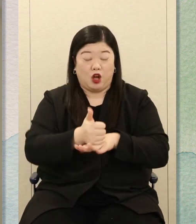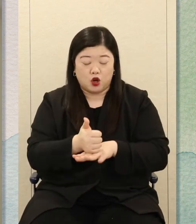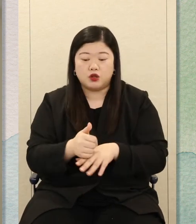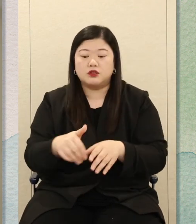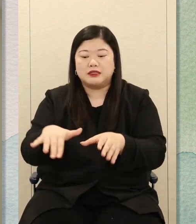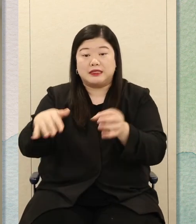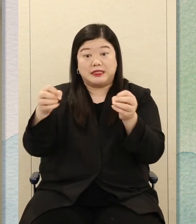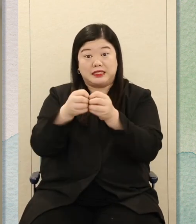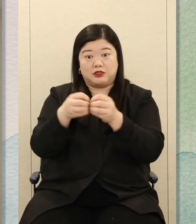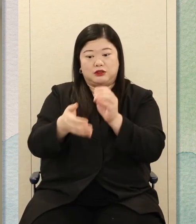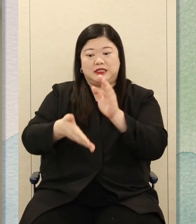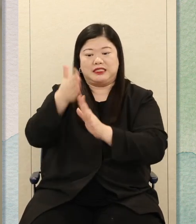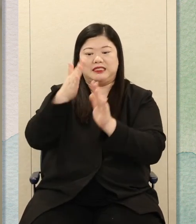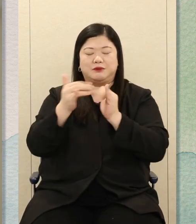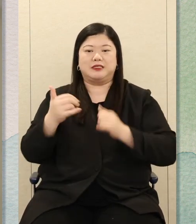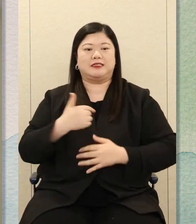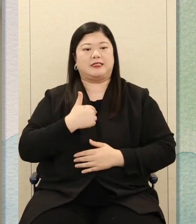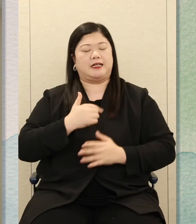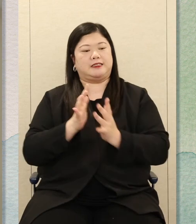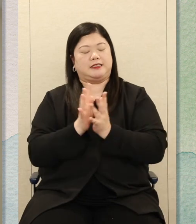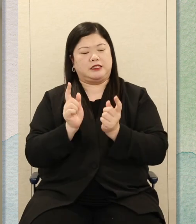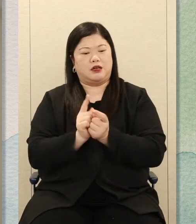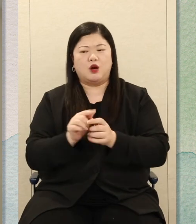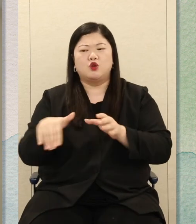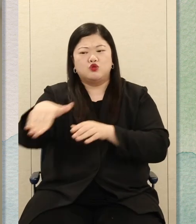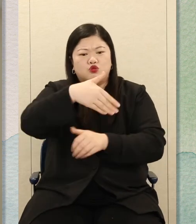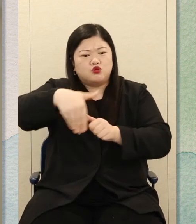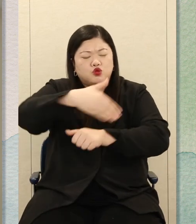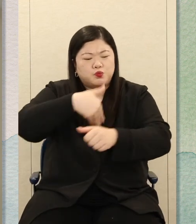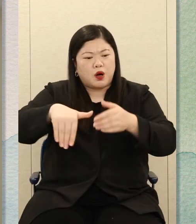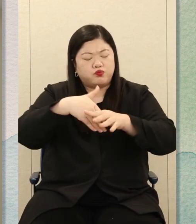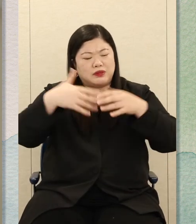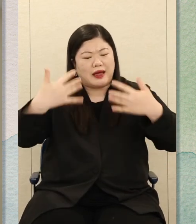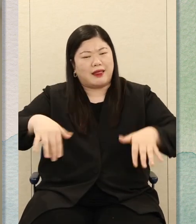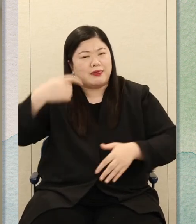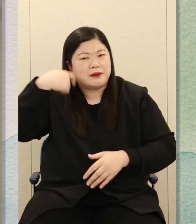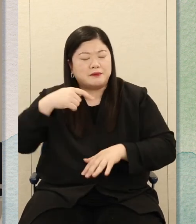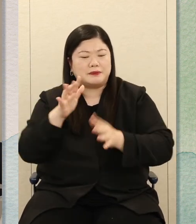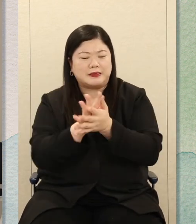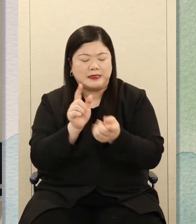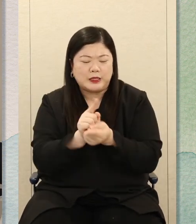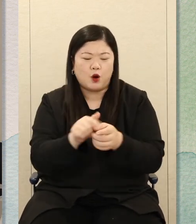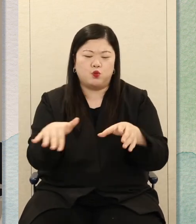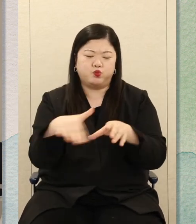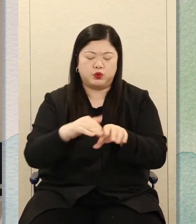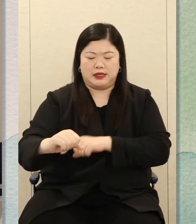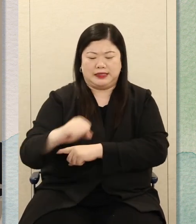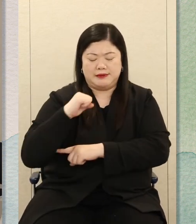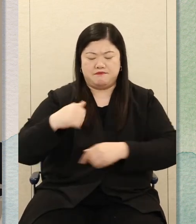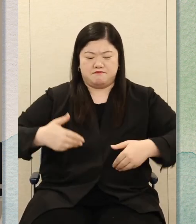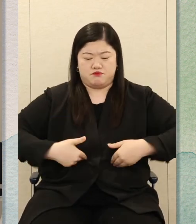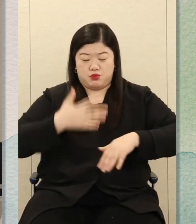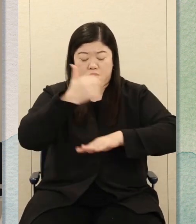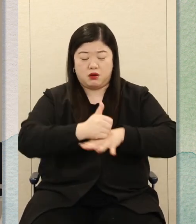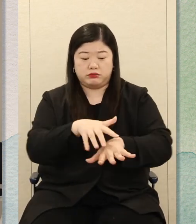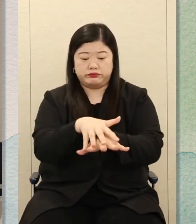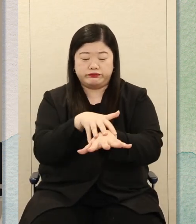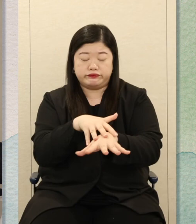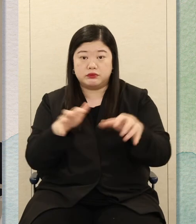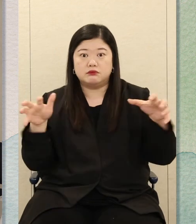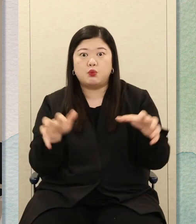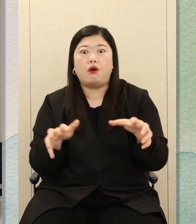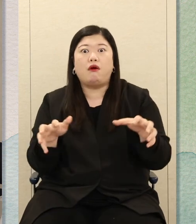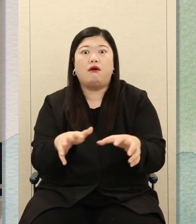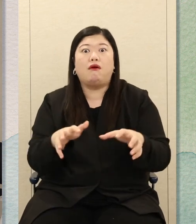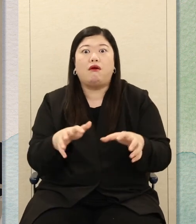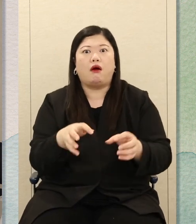자기 스스로 독서라고 하는 걸 매개로 해결하는 그런 특징을 가지고 있긴 하지만 굉장히 참조할 만한 방식인